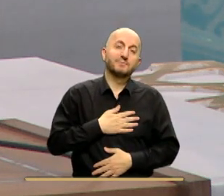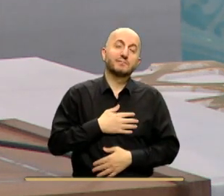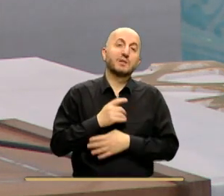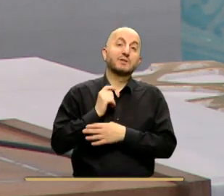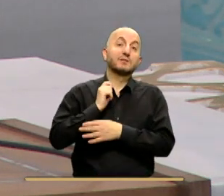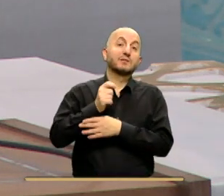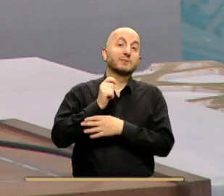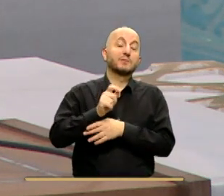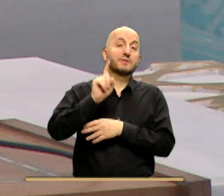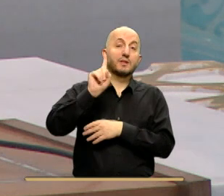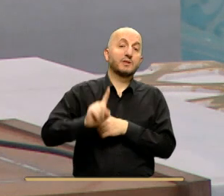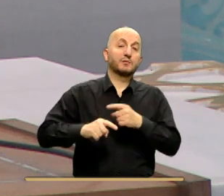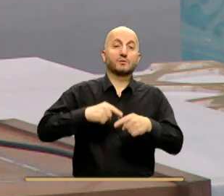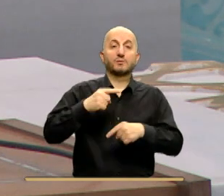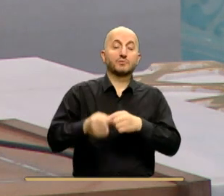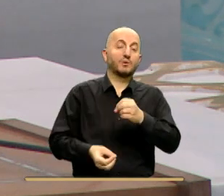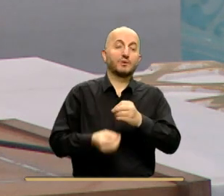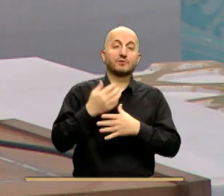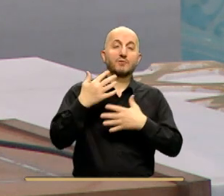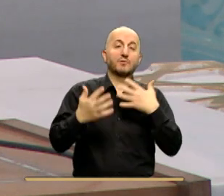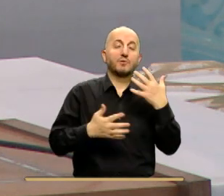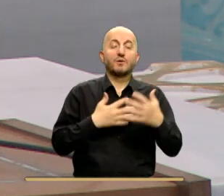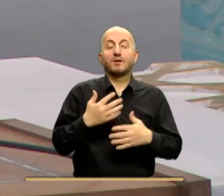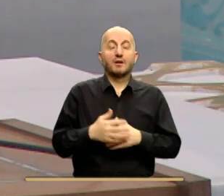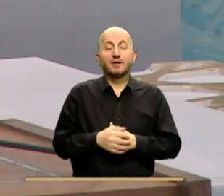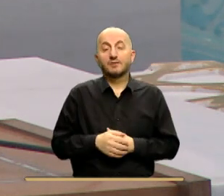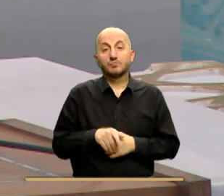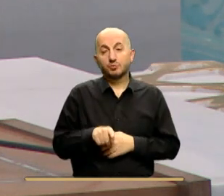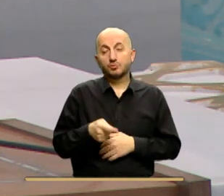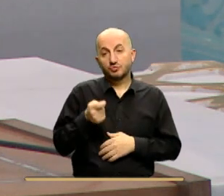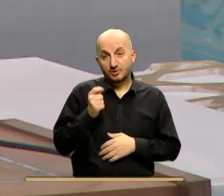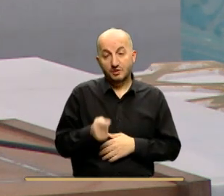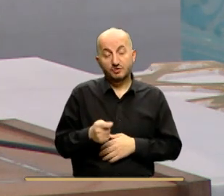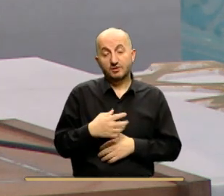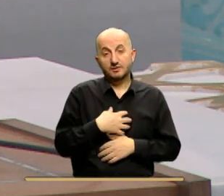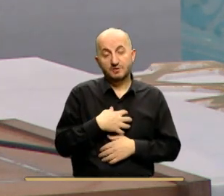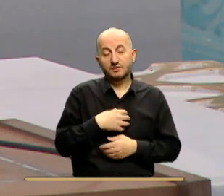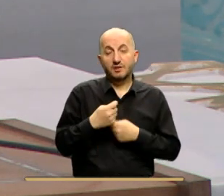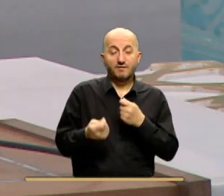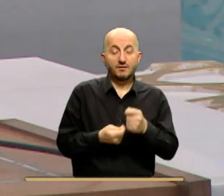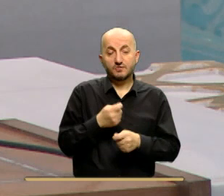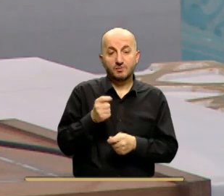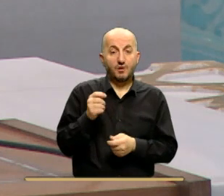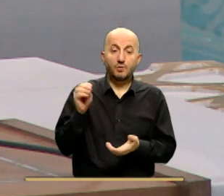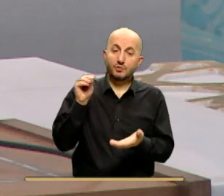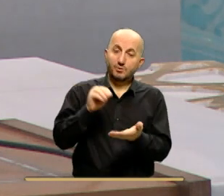tebliğin ilk döneminde vuku bulan şu hadise ile de bu hakikati bizzat davranışıyla ortaya